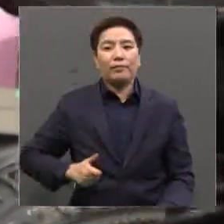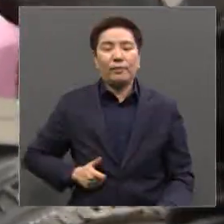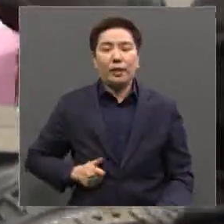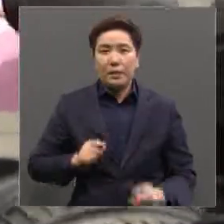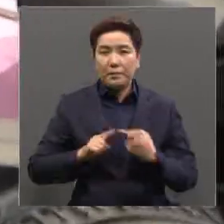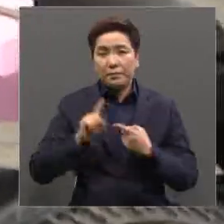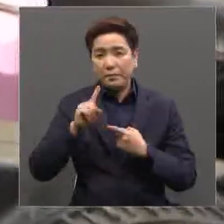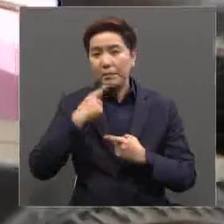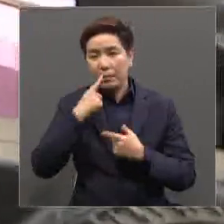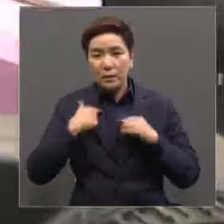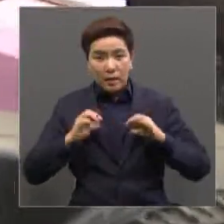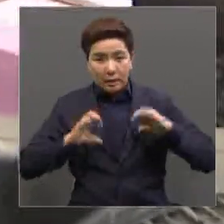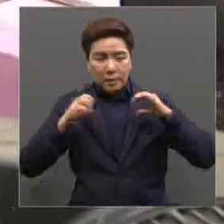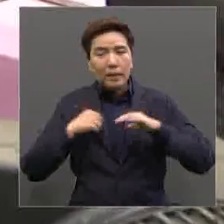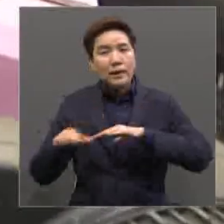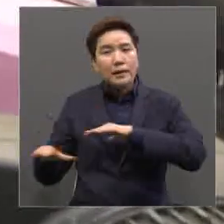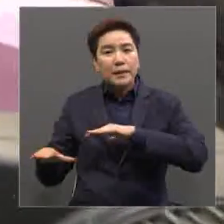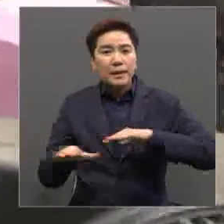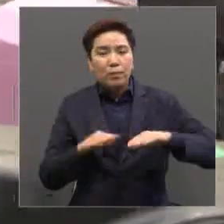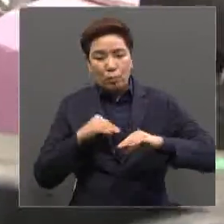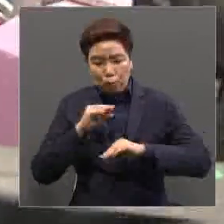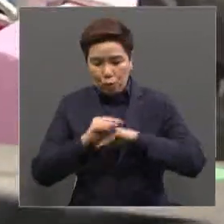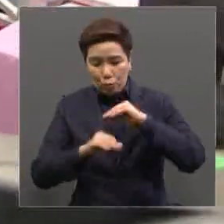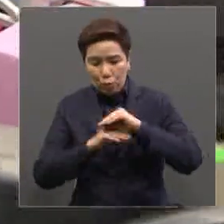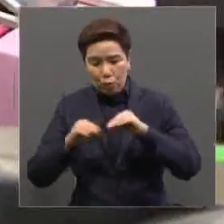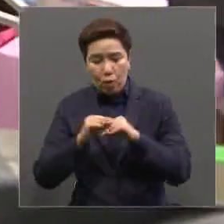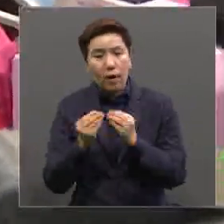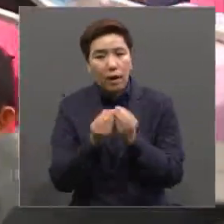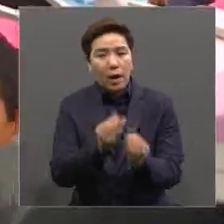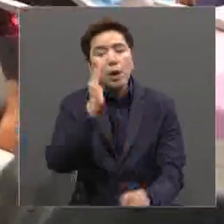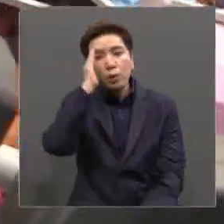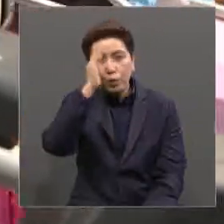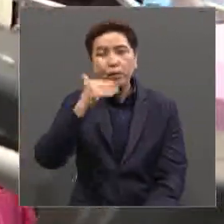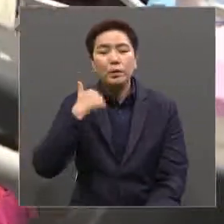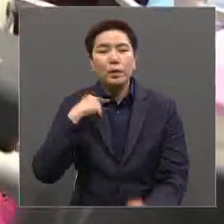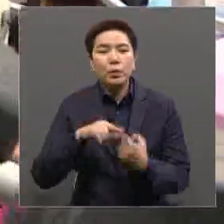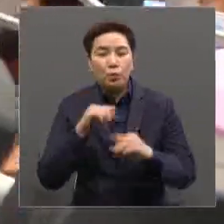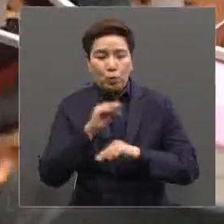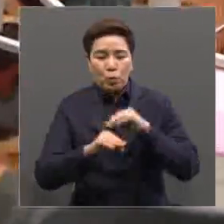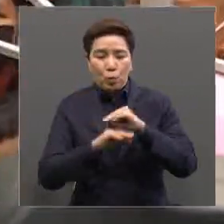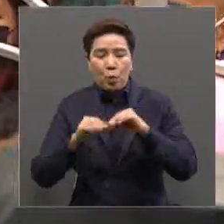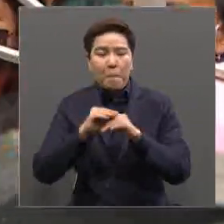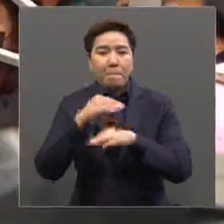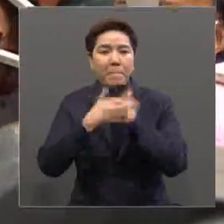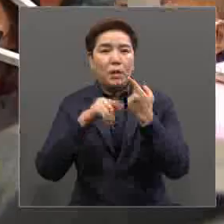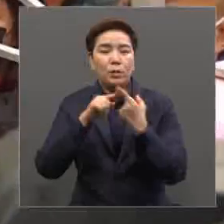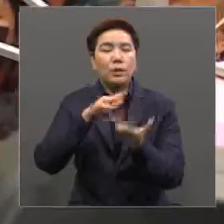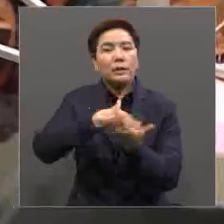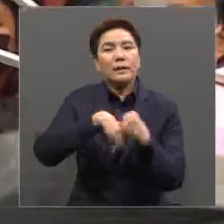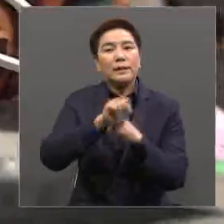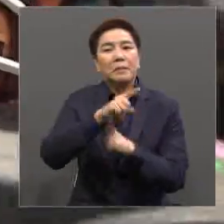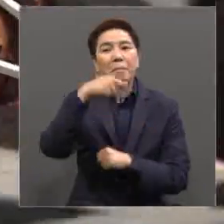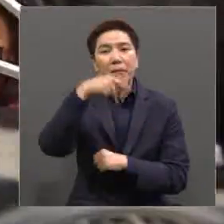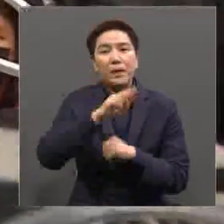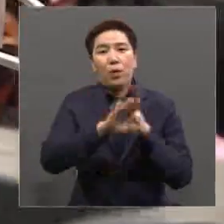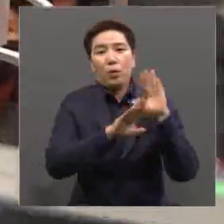พร้อมระบุในส่วนของรัฐบาลนั้นได้เตรียมความพร้อมในโครงการต่างๆไว้สำหรับในอนาคตทั้งโครงการพัฒนาเขตเศรษฐกิจ